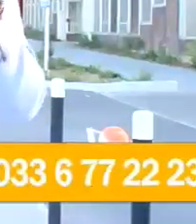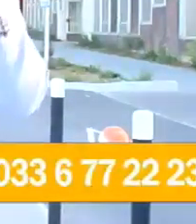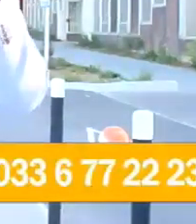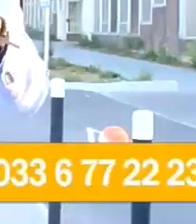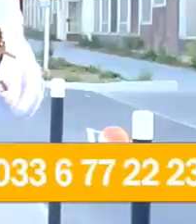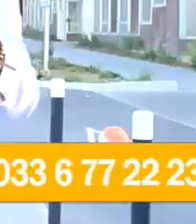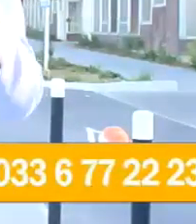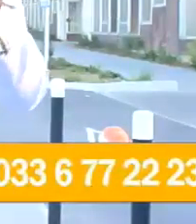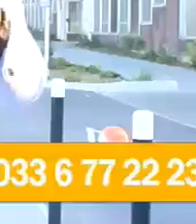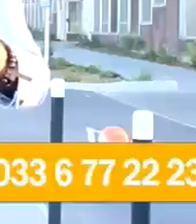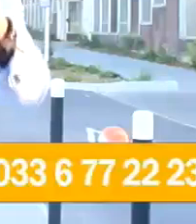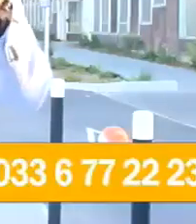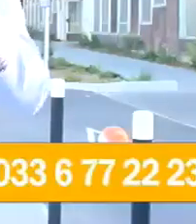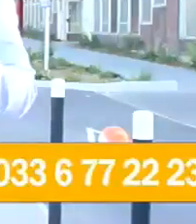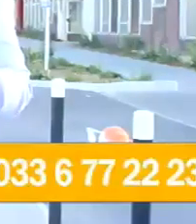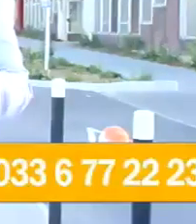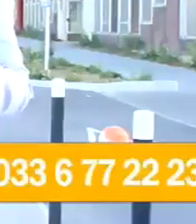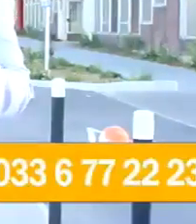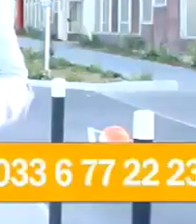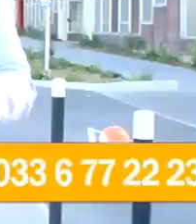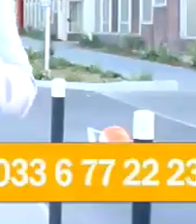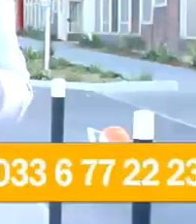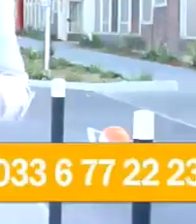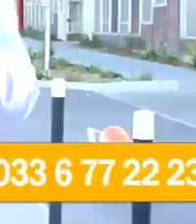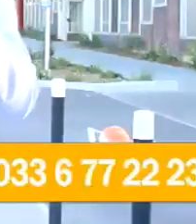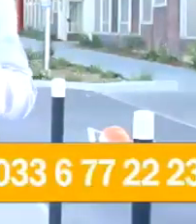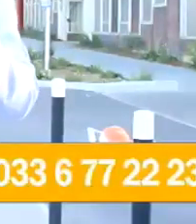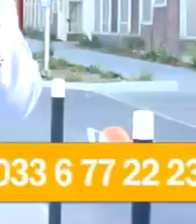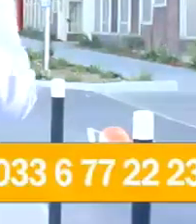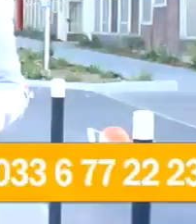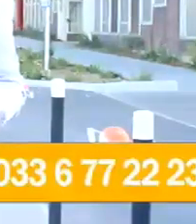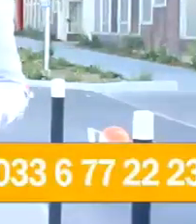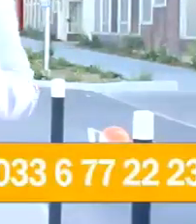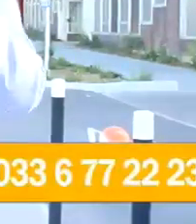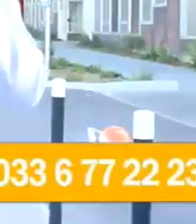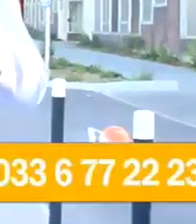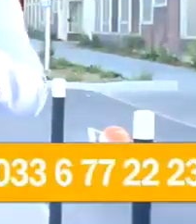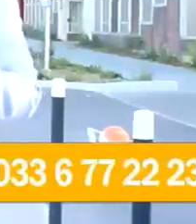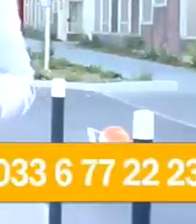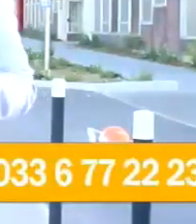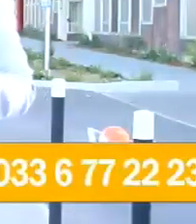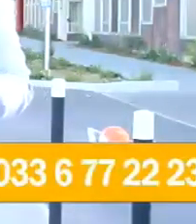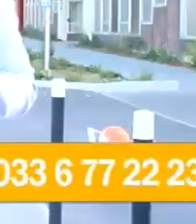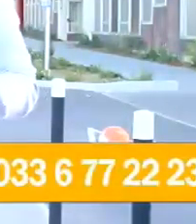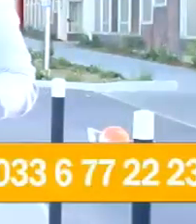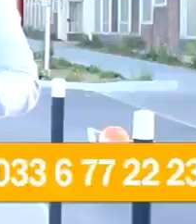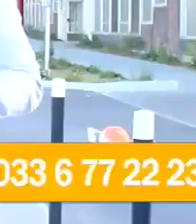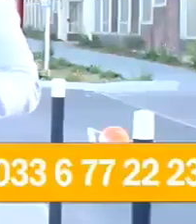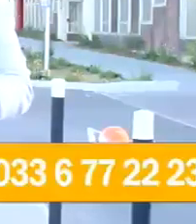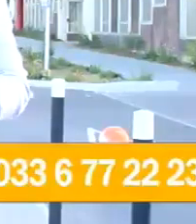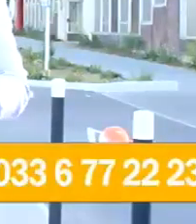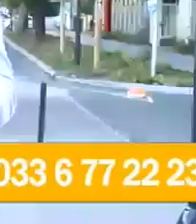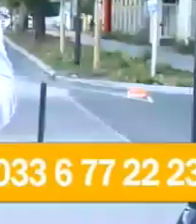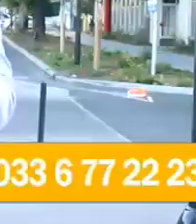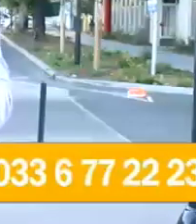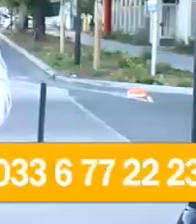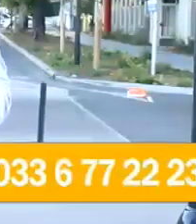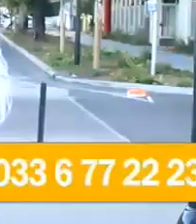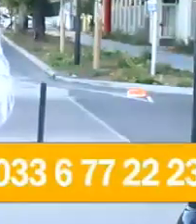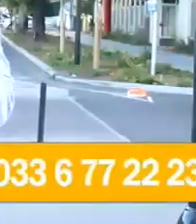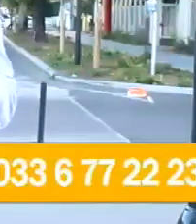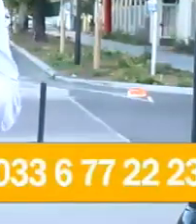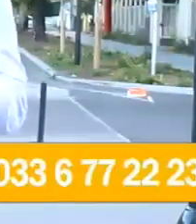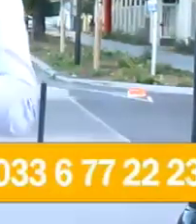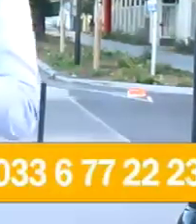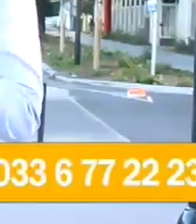Ngai Nabino Nangai et Zana Adi Loba TV. Je vous attends, vous ne serez pas dessus. Adi Loba